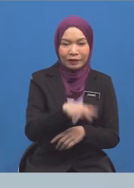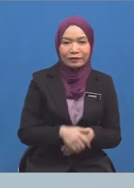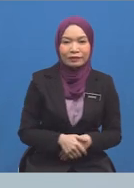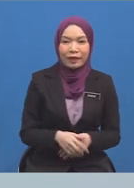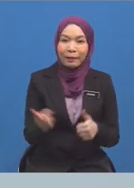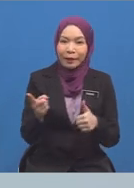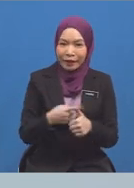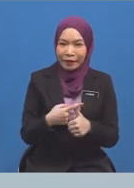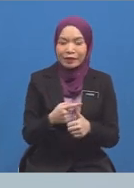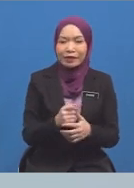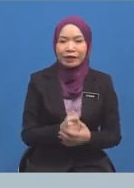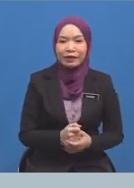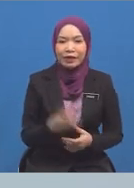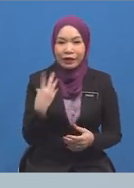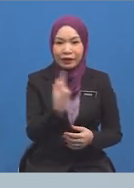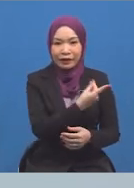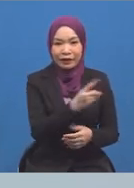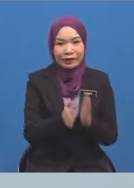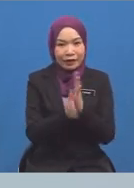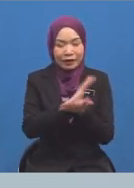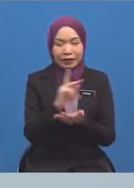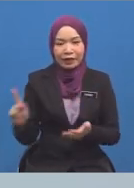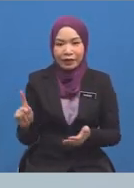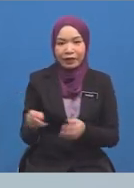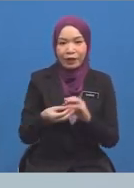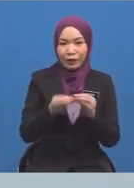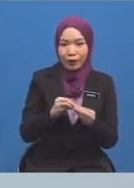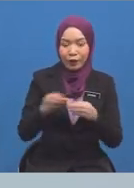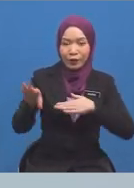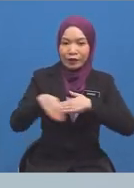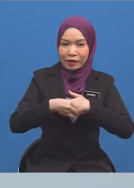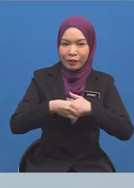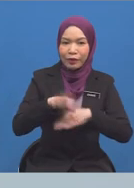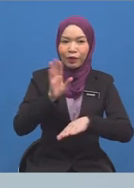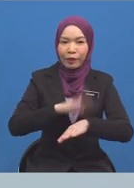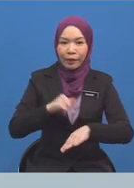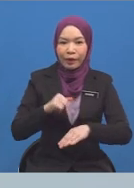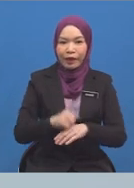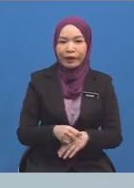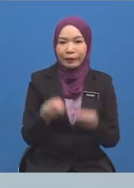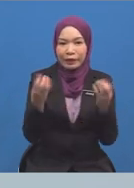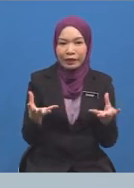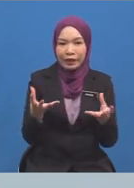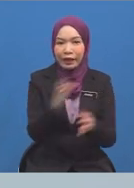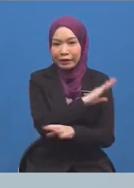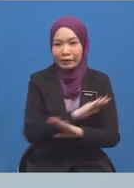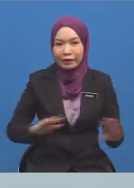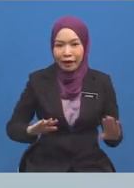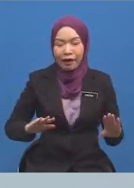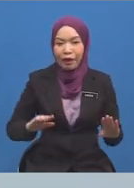hai pertama sekali kita jadikan dombo bercampur kepada pecahan tak wajah